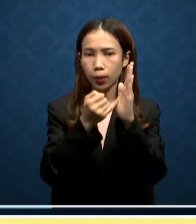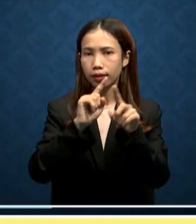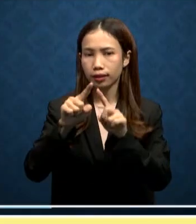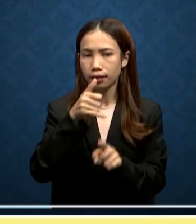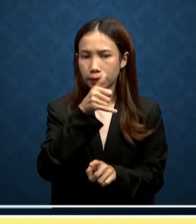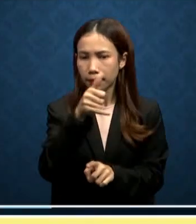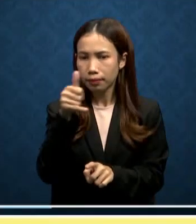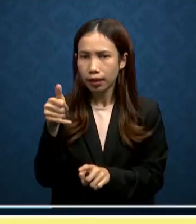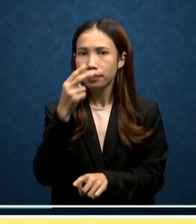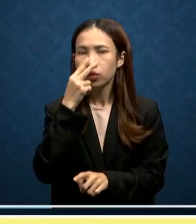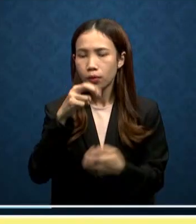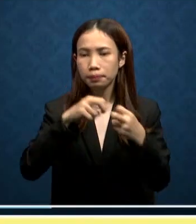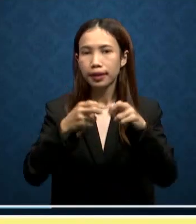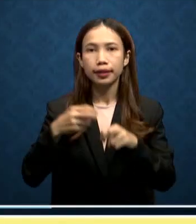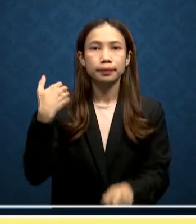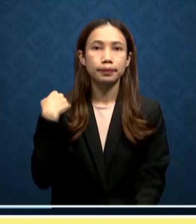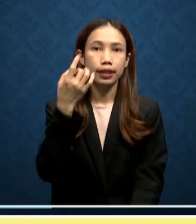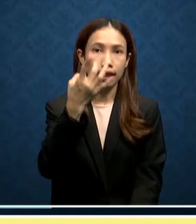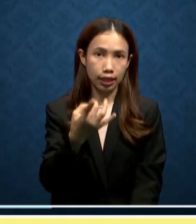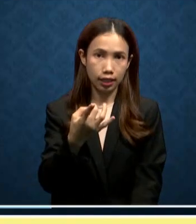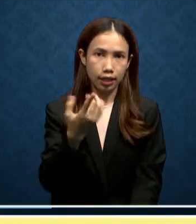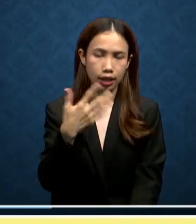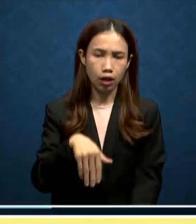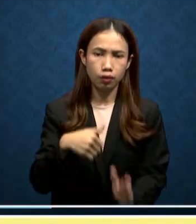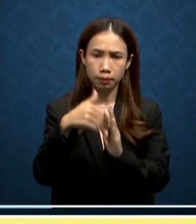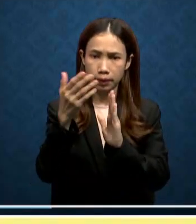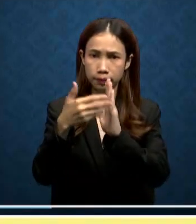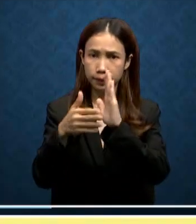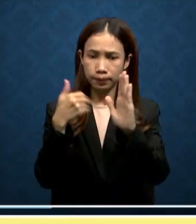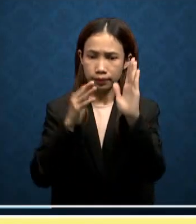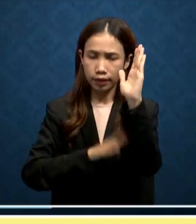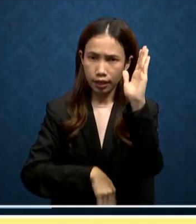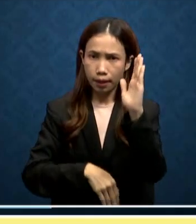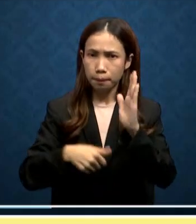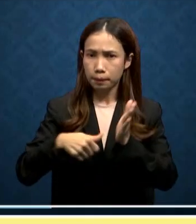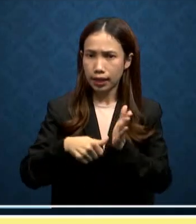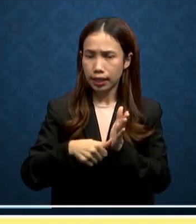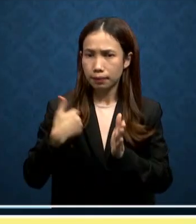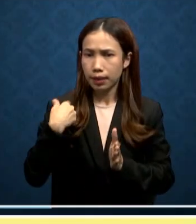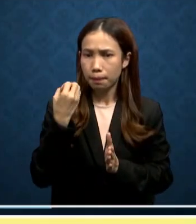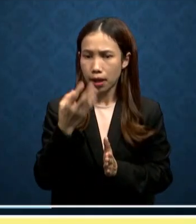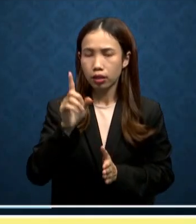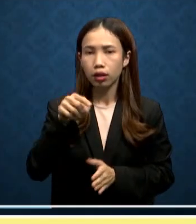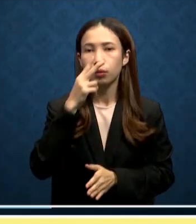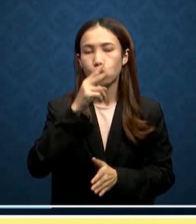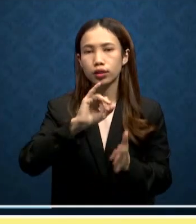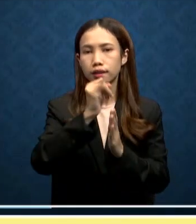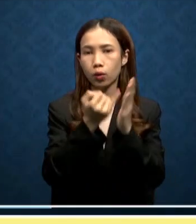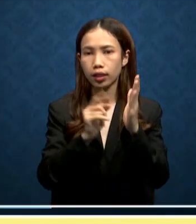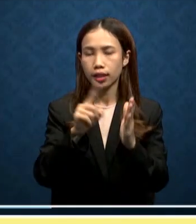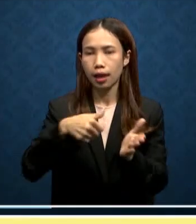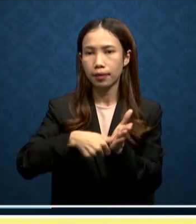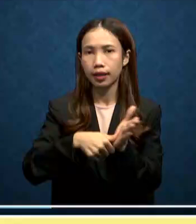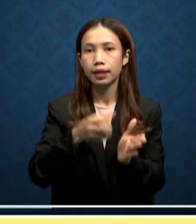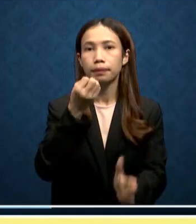นะว่ามันมีปัญหาอ่าภูมิภาคที่ว่านะนี่เยอะนมันมีจังหวัดอะไรก็ไล่ติดตามมา